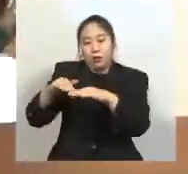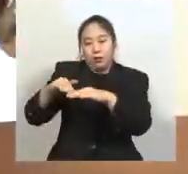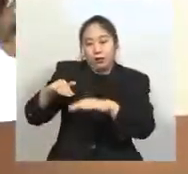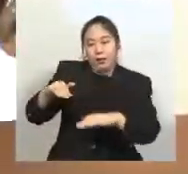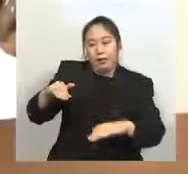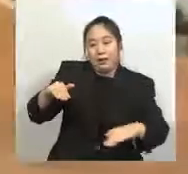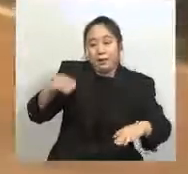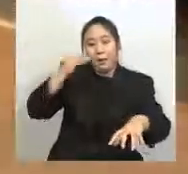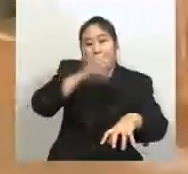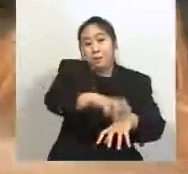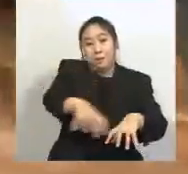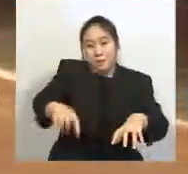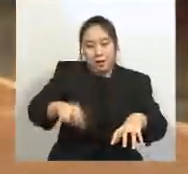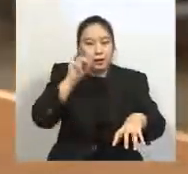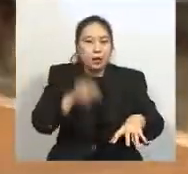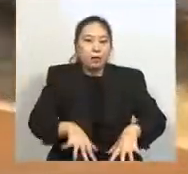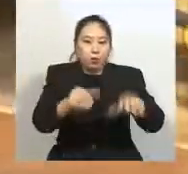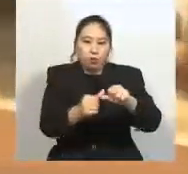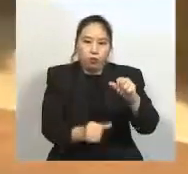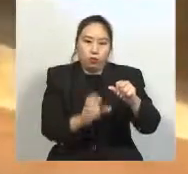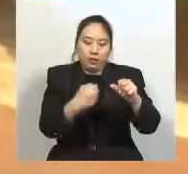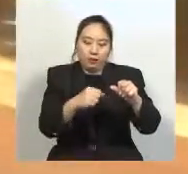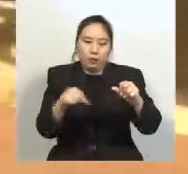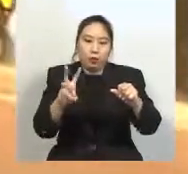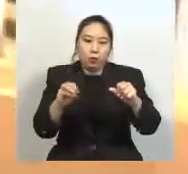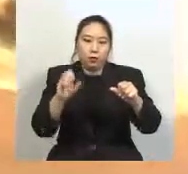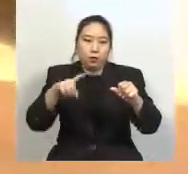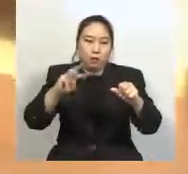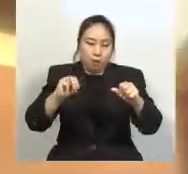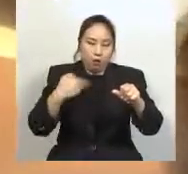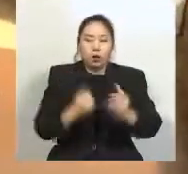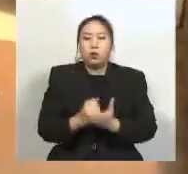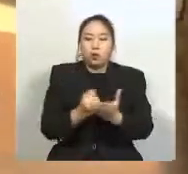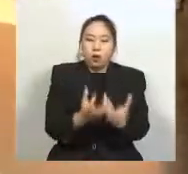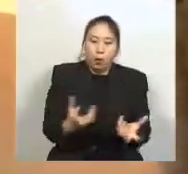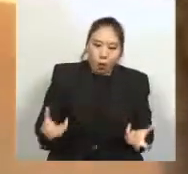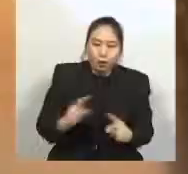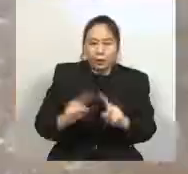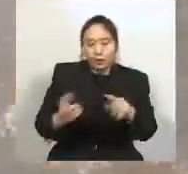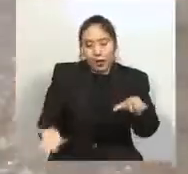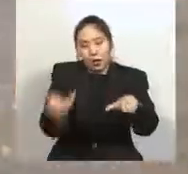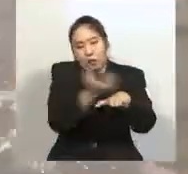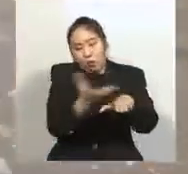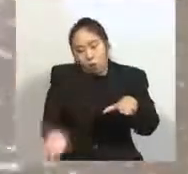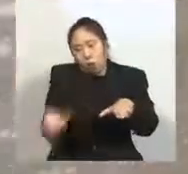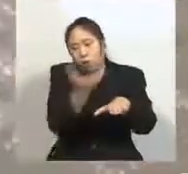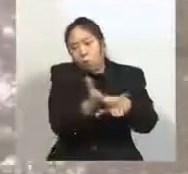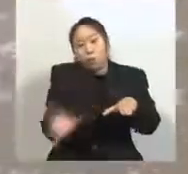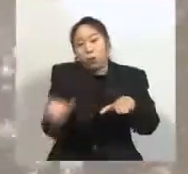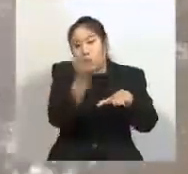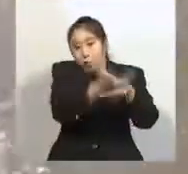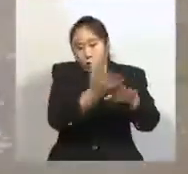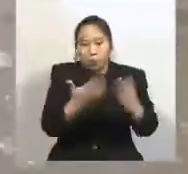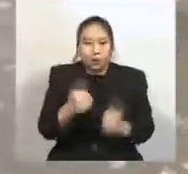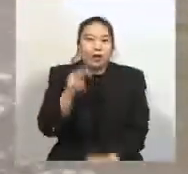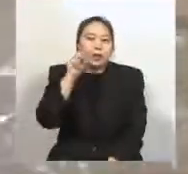ดับน้ำเนี่ยสูงประมาณ 10-60 เซนติเมตรค่ะเจ้าหน้าที่ก็ช่วยกันยกข้าวของมีค่าขึ้นไว้ที่สูงซึ่งขณะนี้กระแสน้